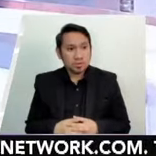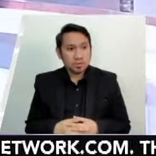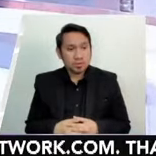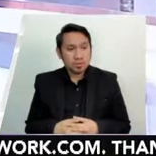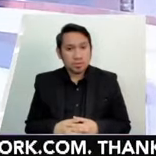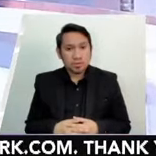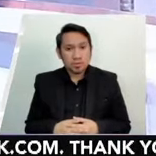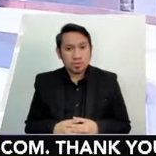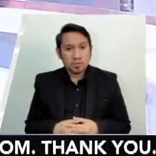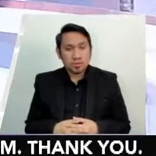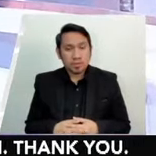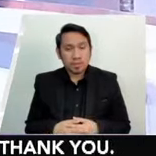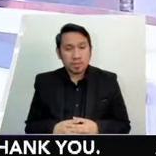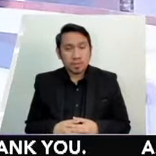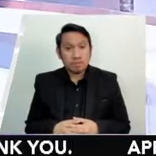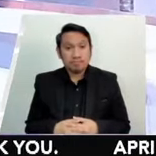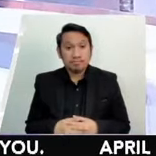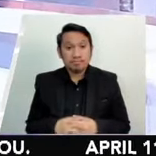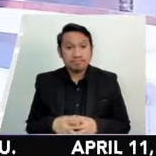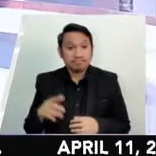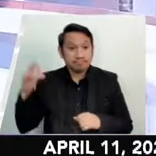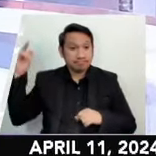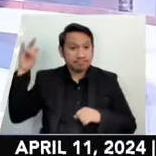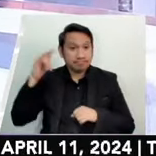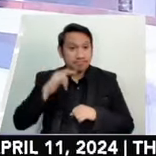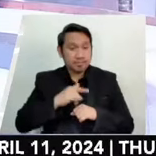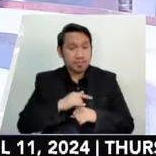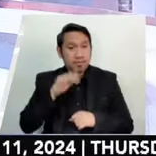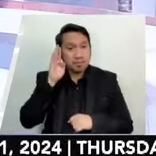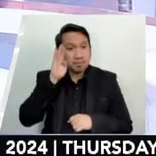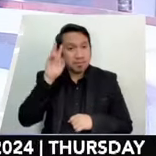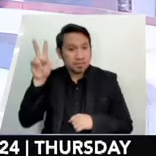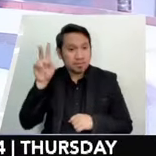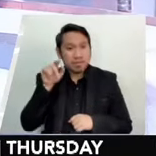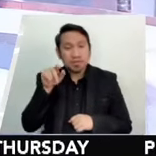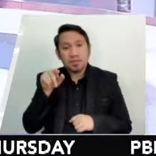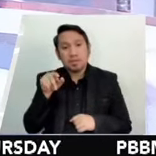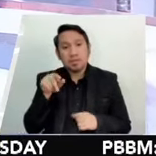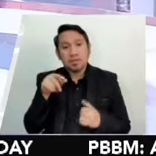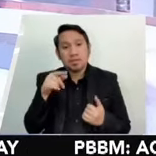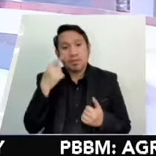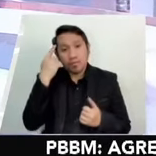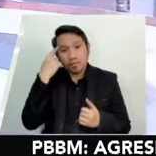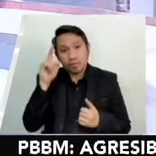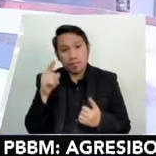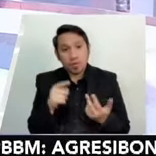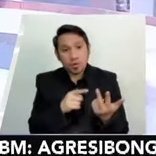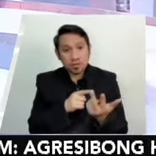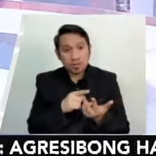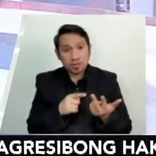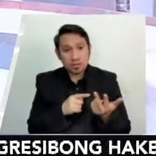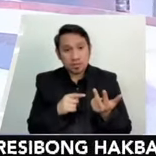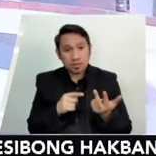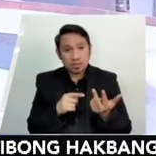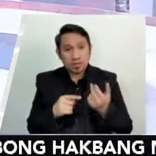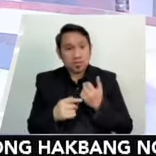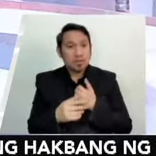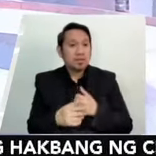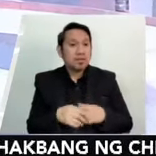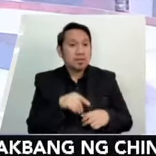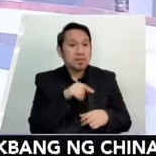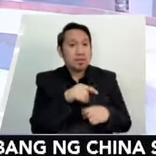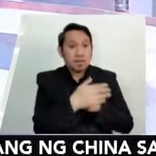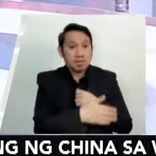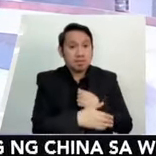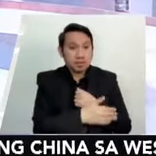Paparating na sa Amerika si Pangulong Bongbong Marcos para sa Trilateral Leaders Summit ng Pilipinas, Amerika at Japan.